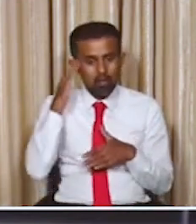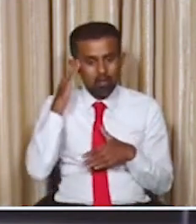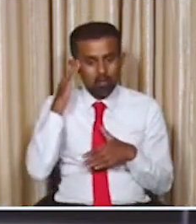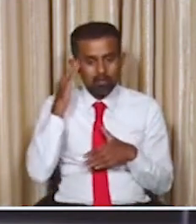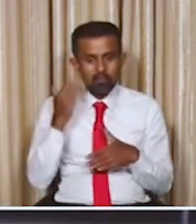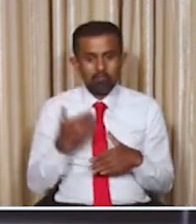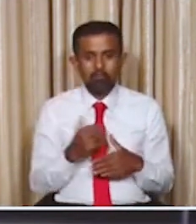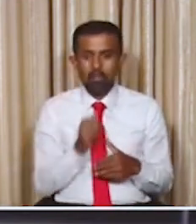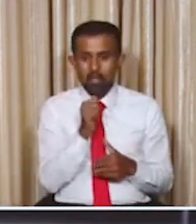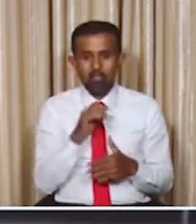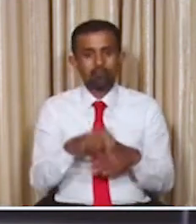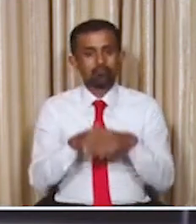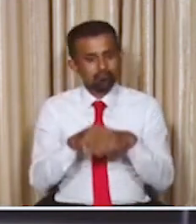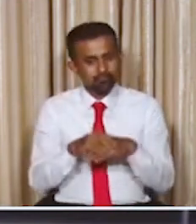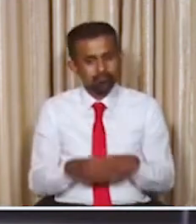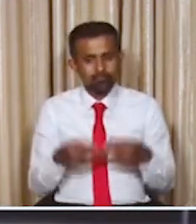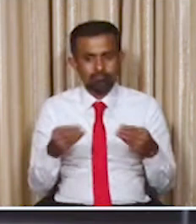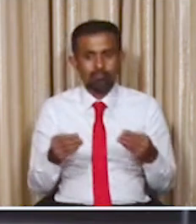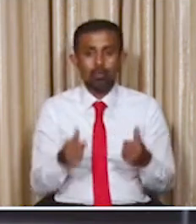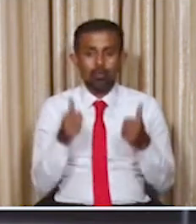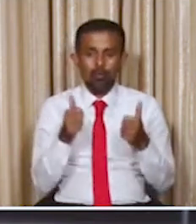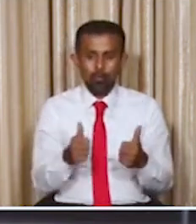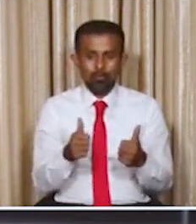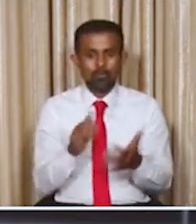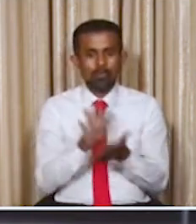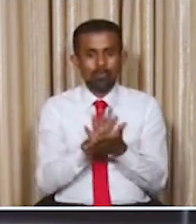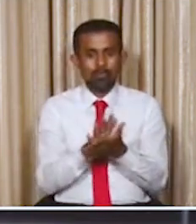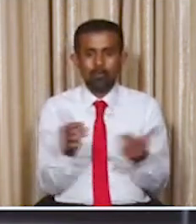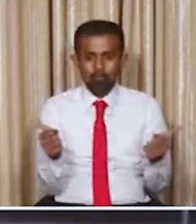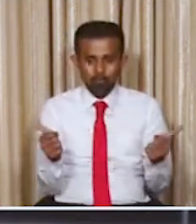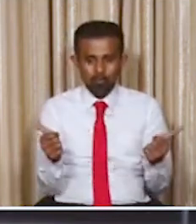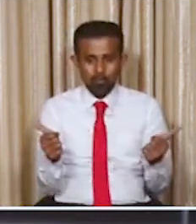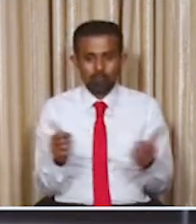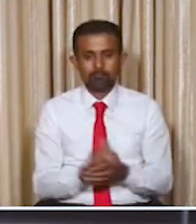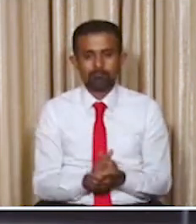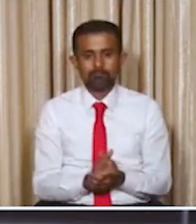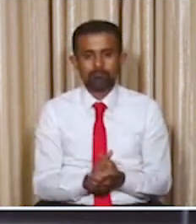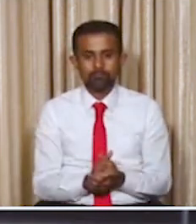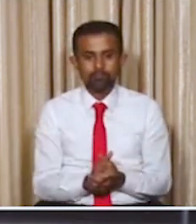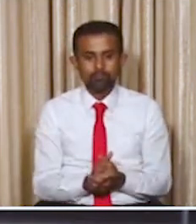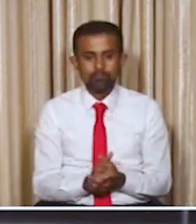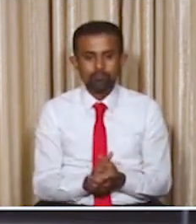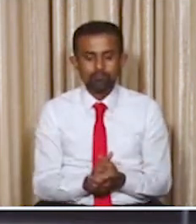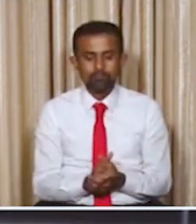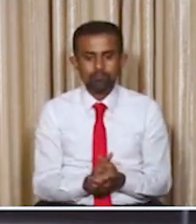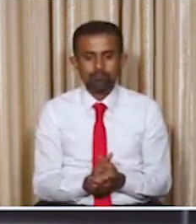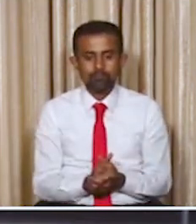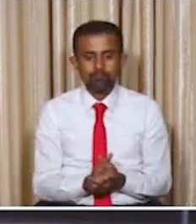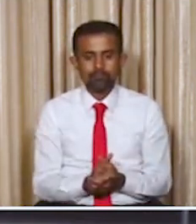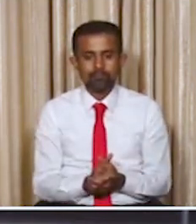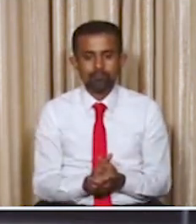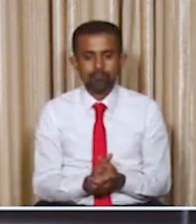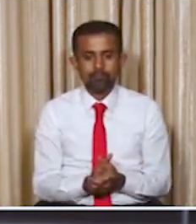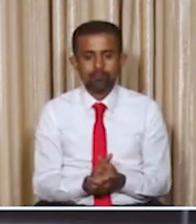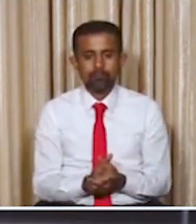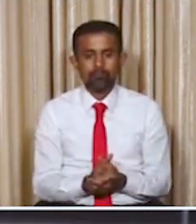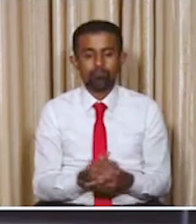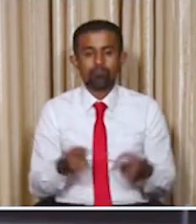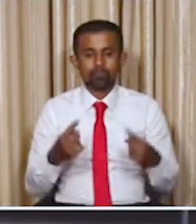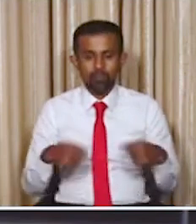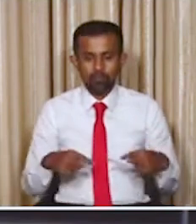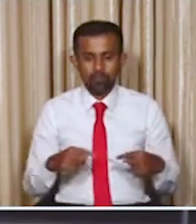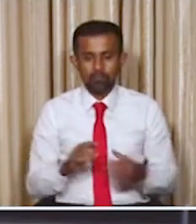ඒකට මම ඇත්තටම සුබපතනවා ඒක හොඳ දෙයක් ඒක සතුටු විය යුතු දෙයක් ඒ හින්දා ඒක අනිත් දේ අනිත් කියන්න ඕන තවත්